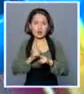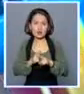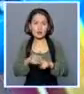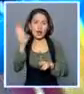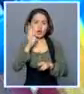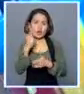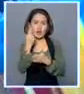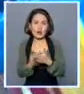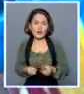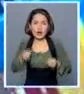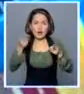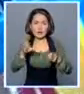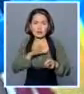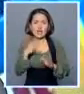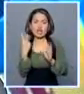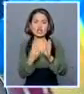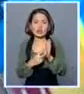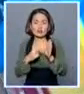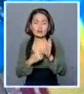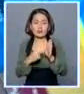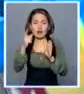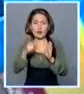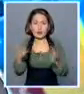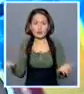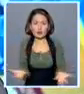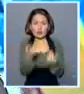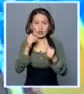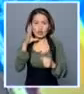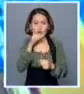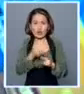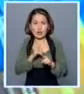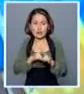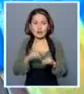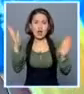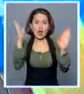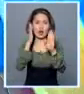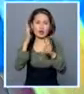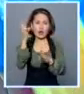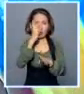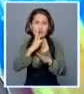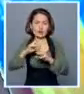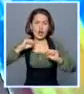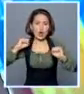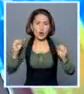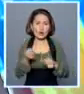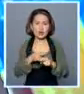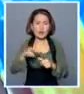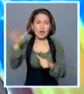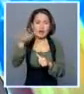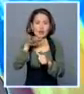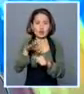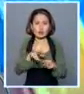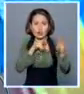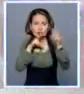қалып, 70 шақты адам шұғыл түрде құтқарылған болатын. Одан кейін 2 тәулік бойына ауа райының қолайсыздығына байланысты тікұшақ ұша